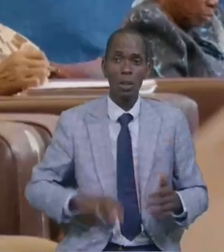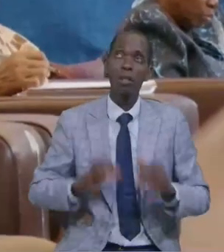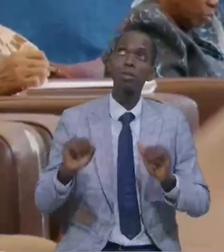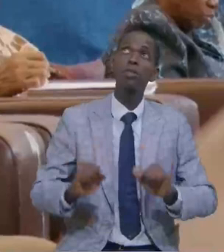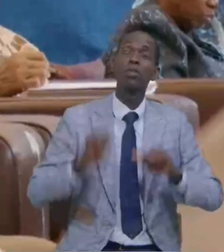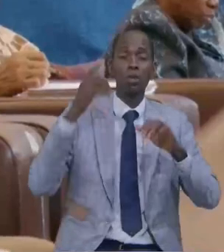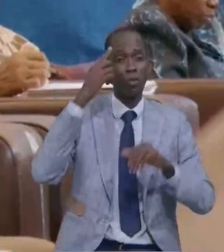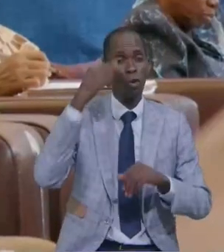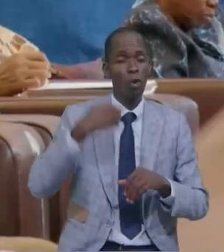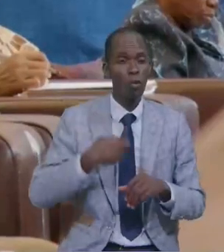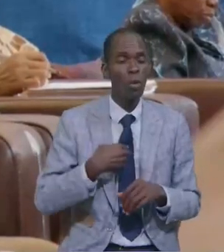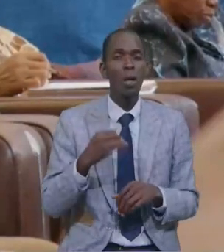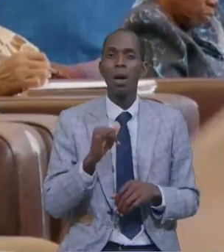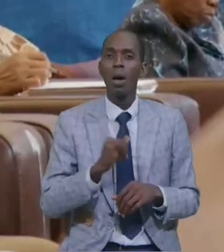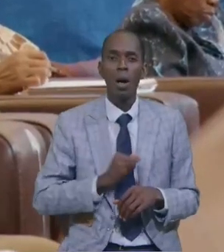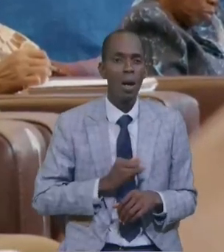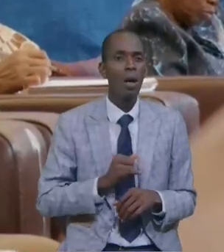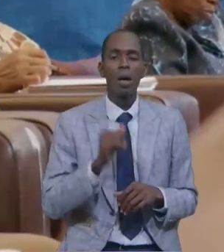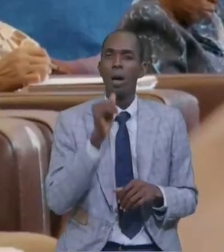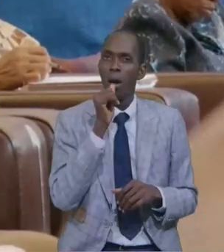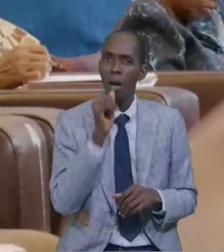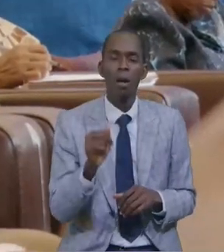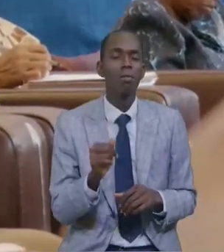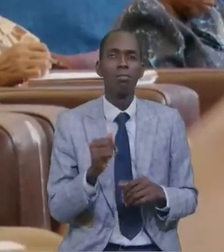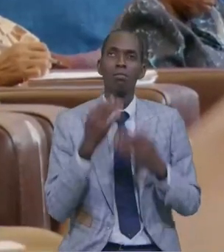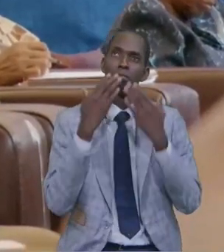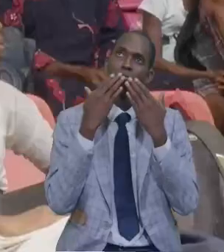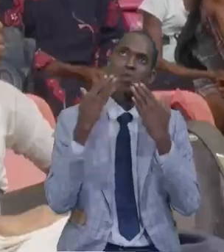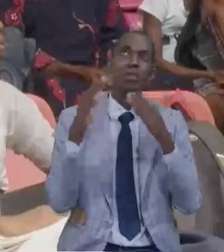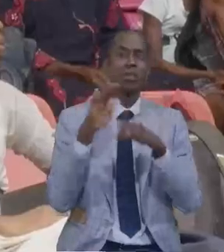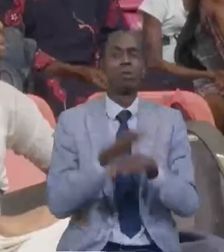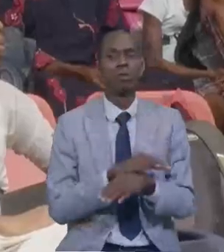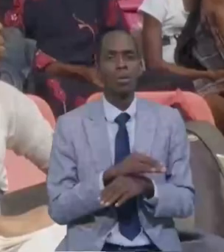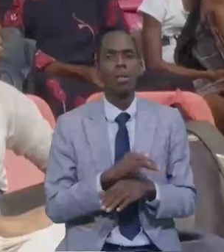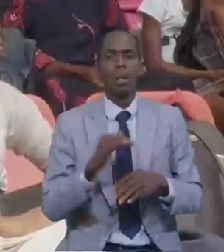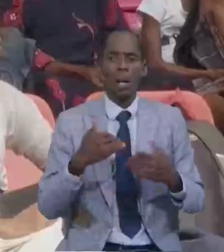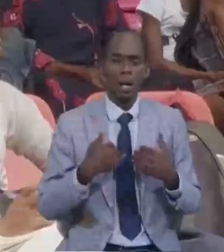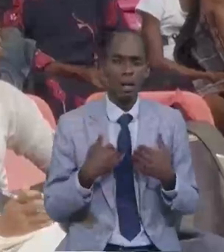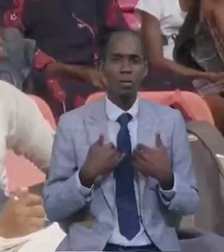ma gratitude? Par la transformation qui se produit.